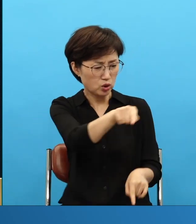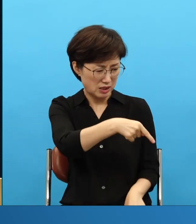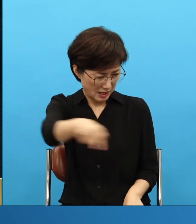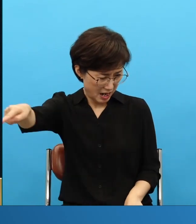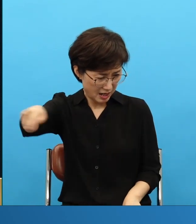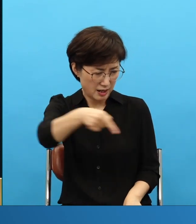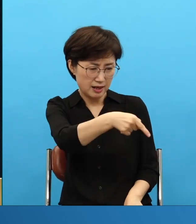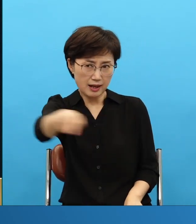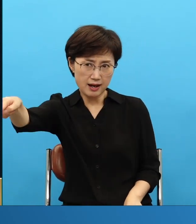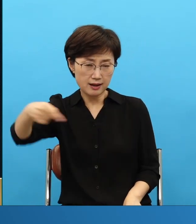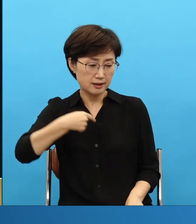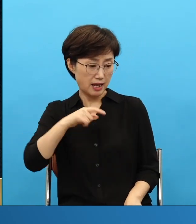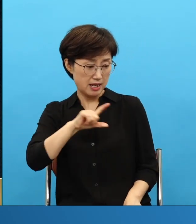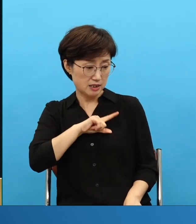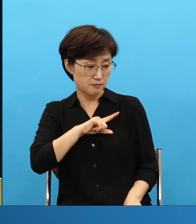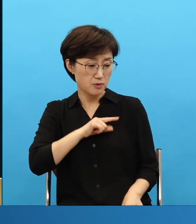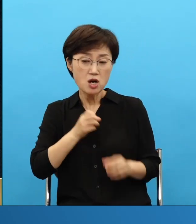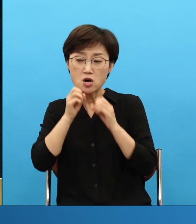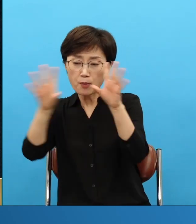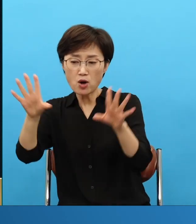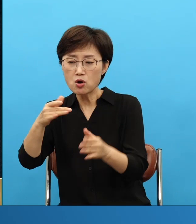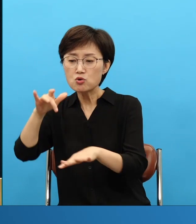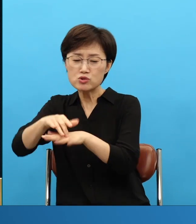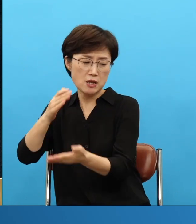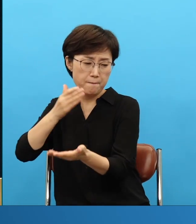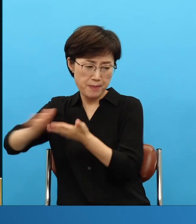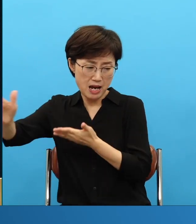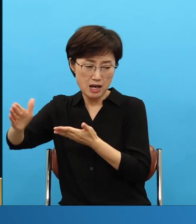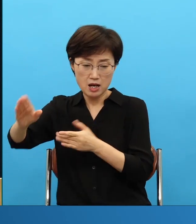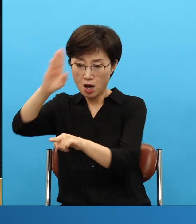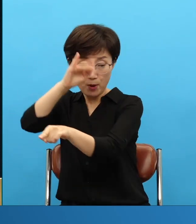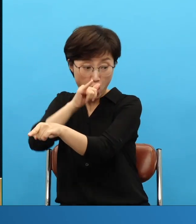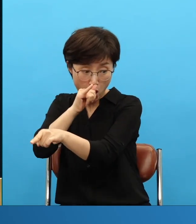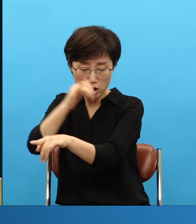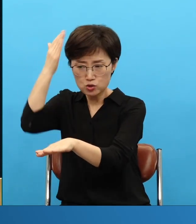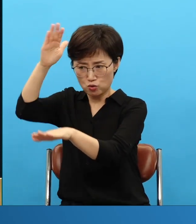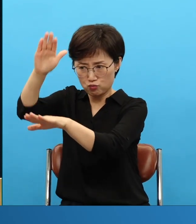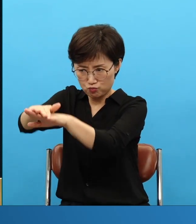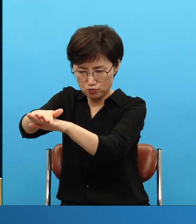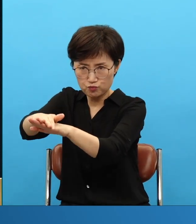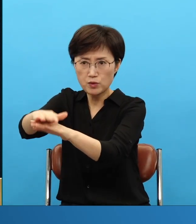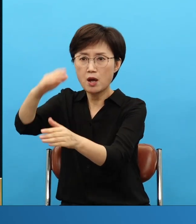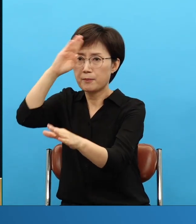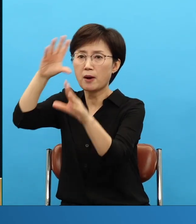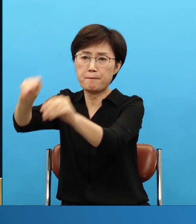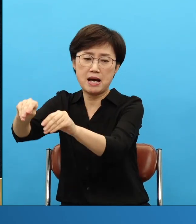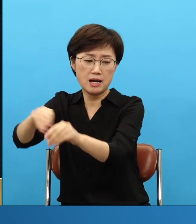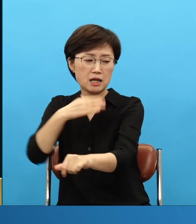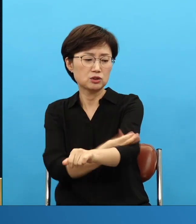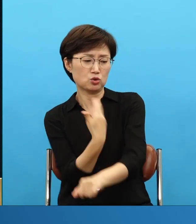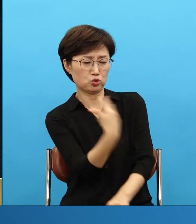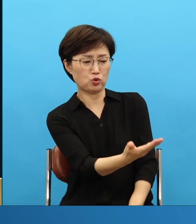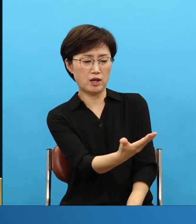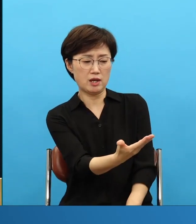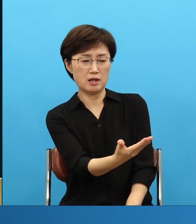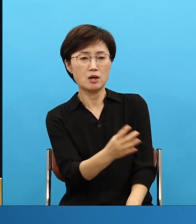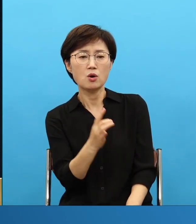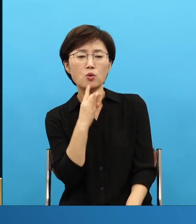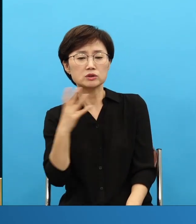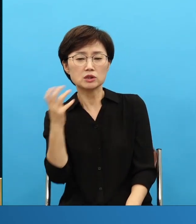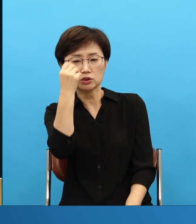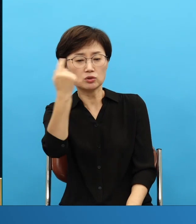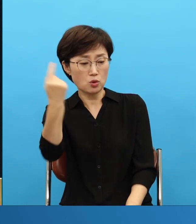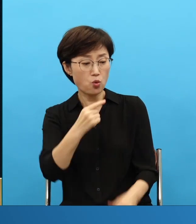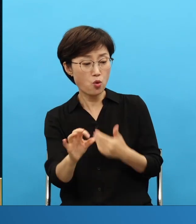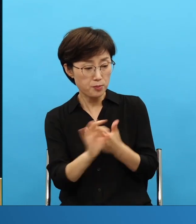demons in my name. 병든자 손은자 나으리라. Lay your hands on the sick and they will be 내가 healed. 너에게 능력을 주겠다. I will give you power. 오직 성령이면 땅 끝까지